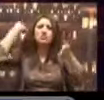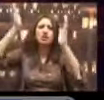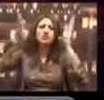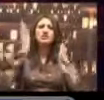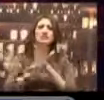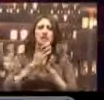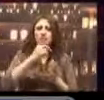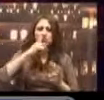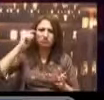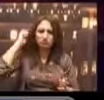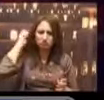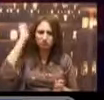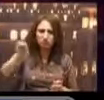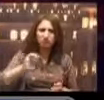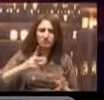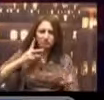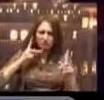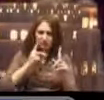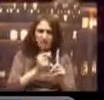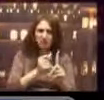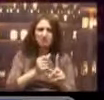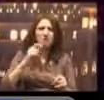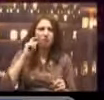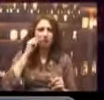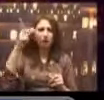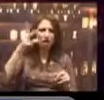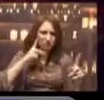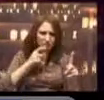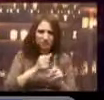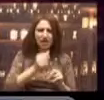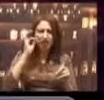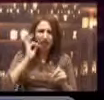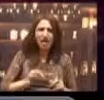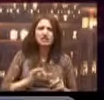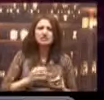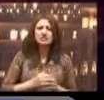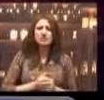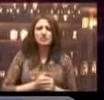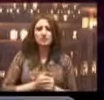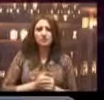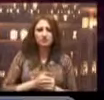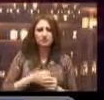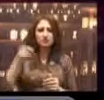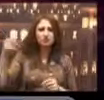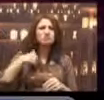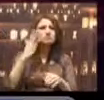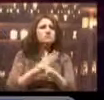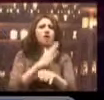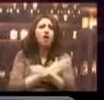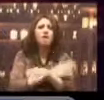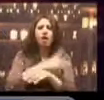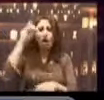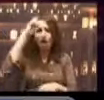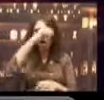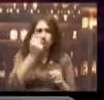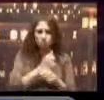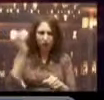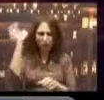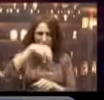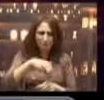ينتقموا من خالد صالح، وكسروه ودخلوا. انت انا اتبهدلت على المشهد ده، اتبهدلت يعني.